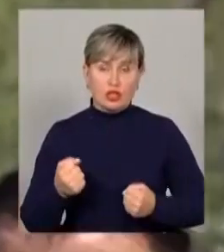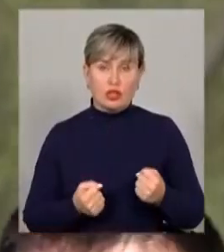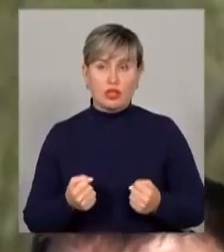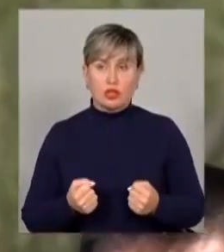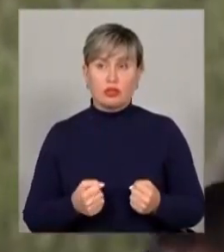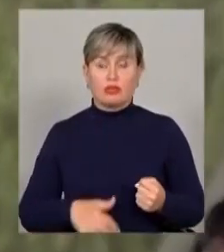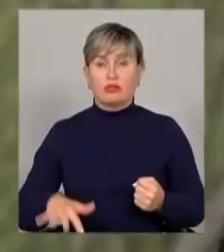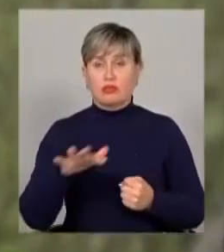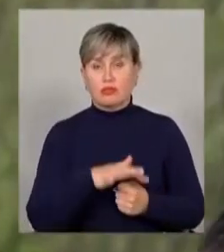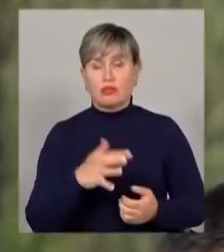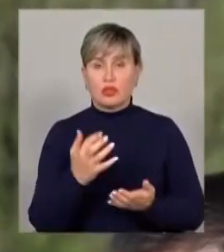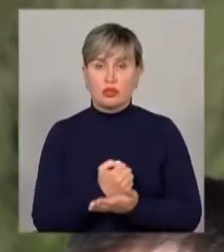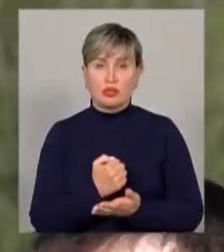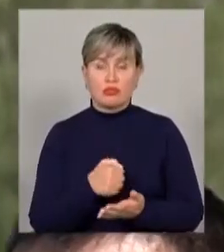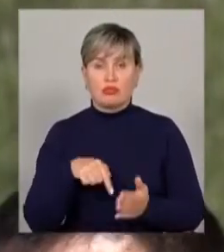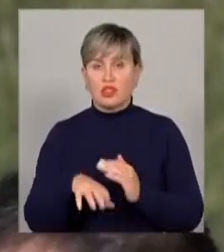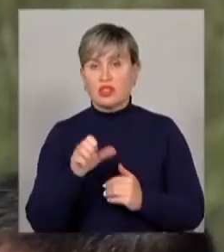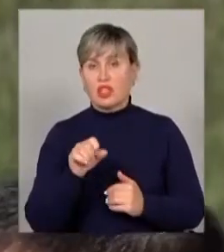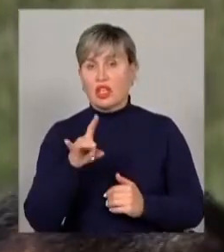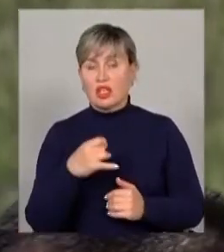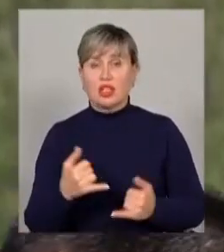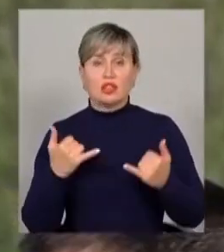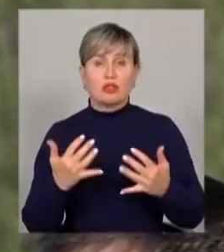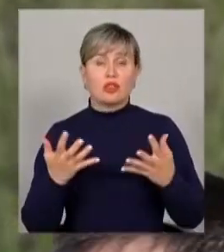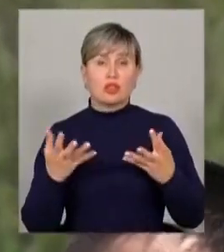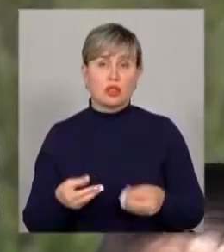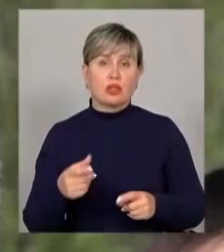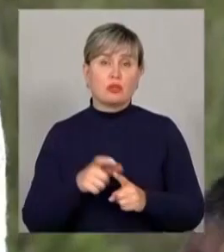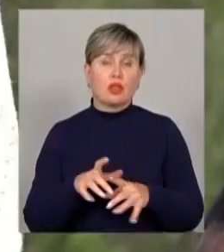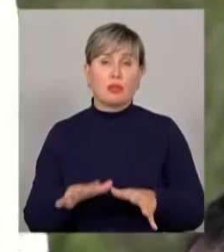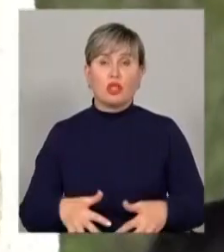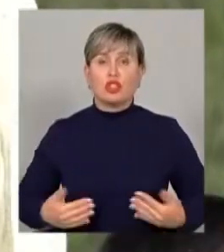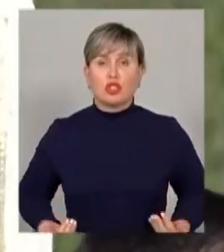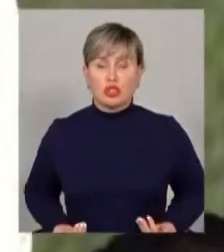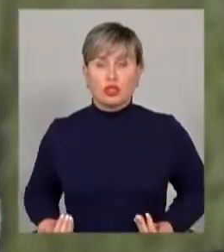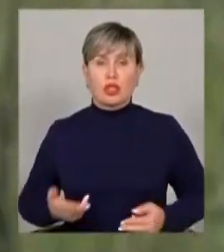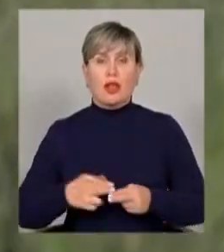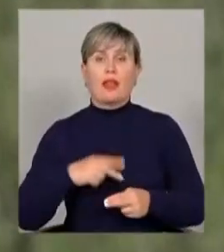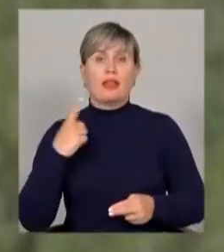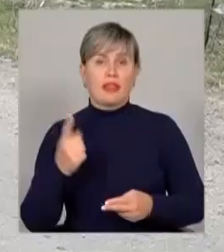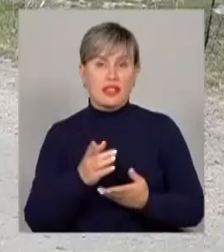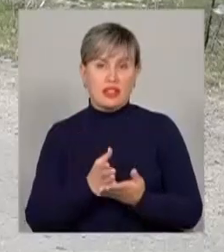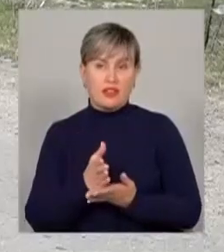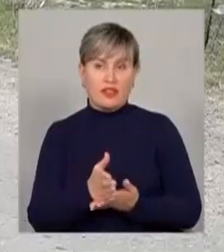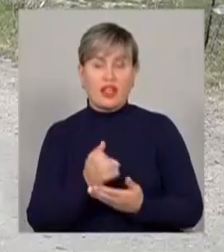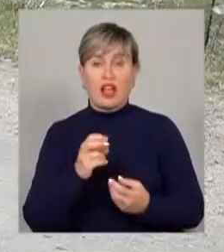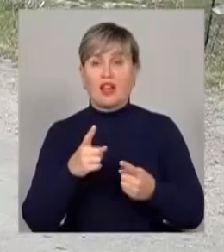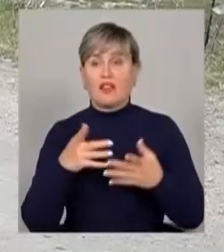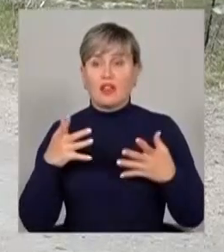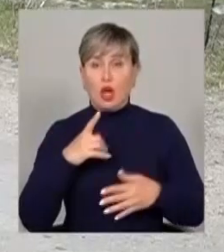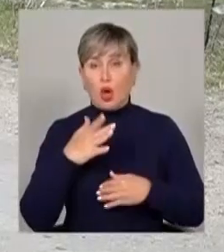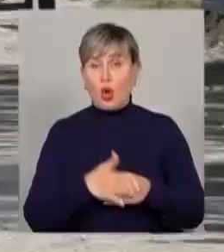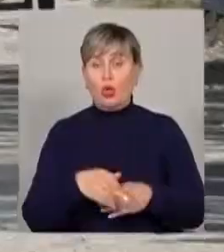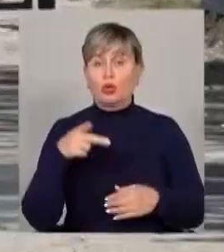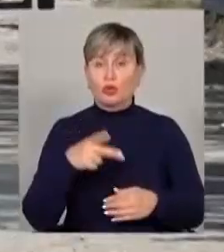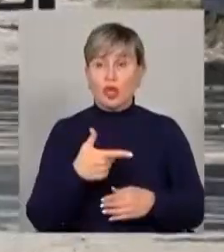Стадо приходится держать в сараях. На сегодняшний день, по словам местных жителей, это единственный выход. Как выяснилось, порядка